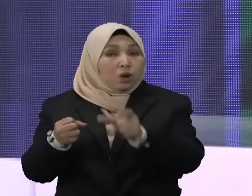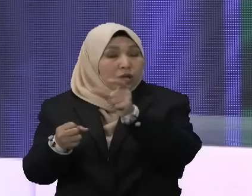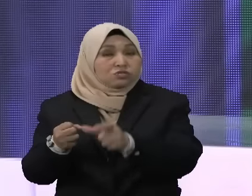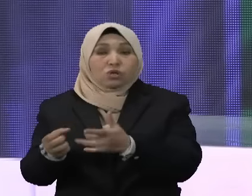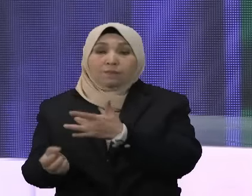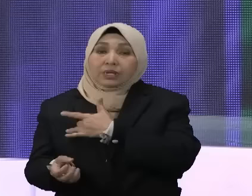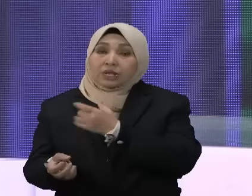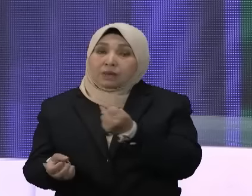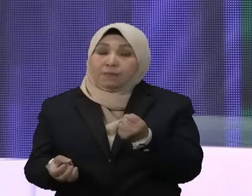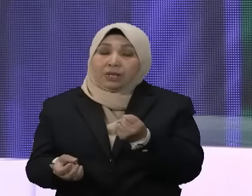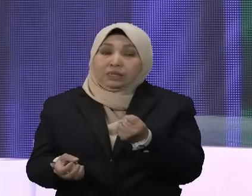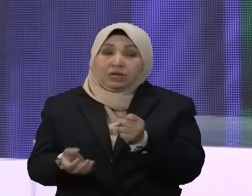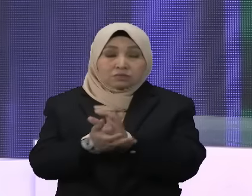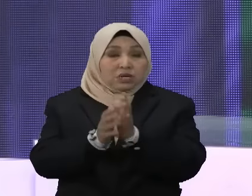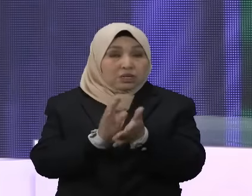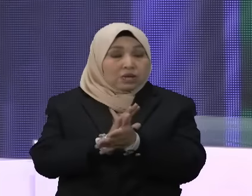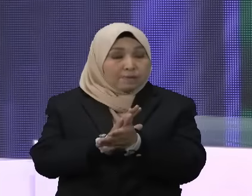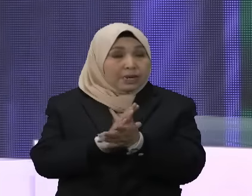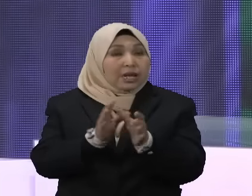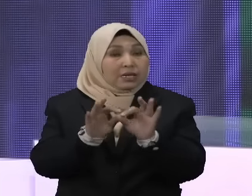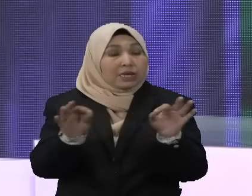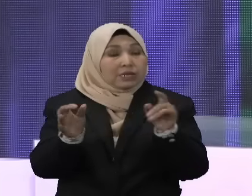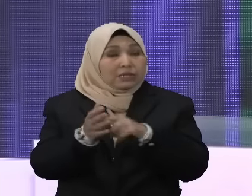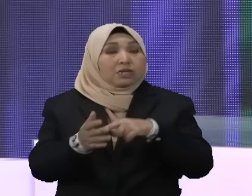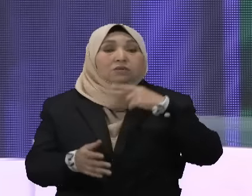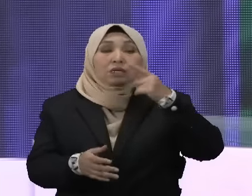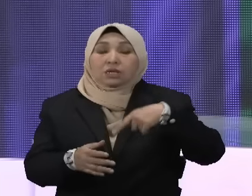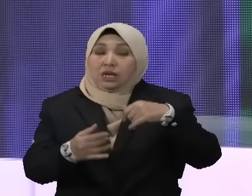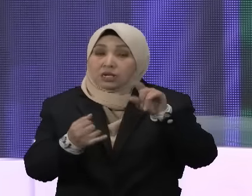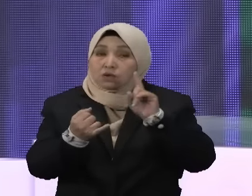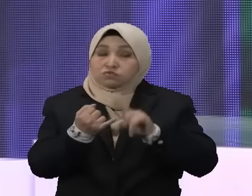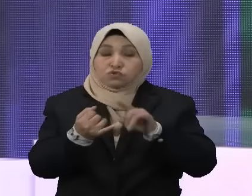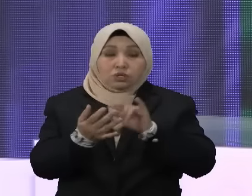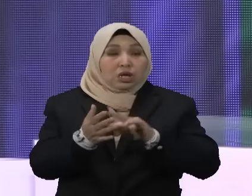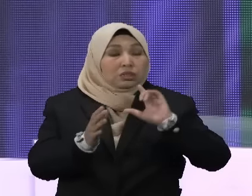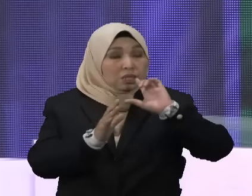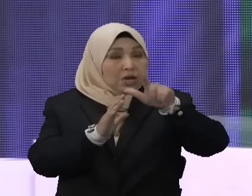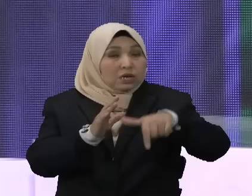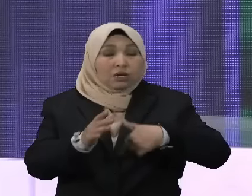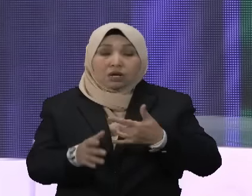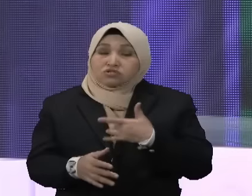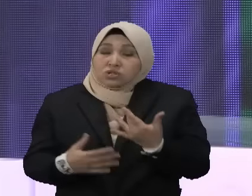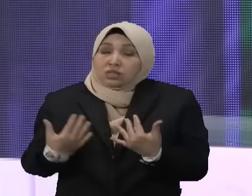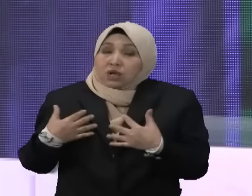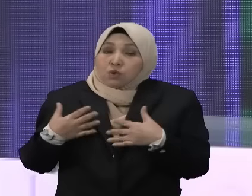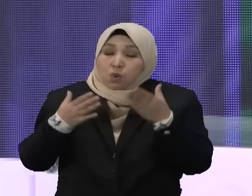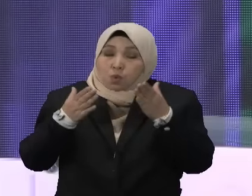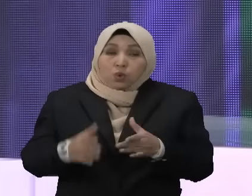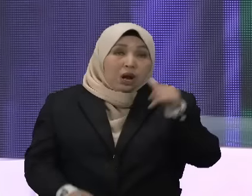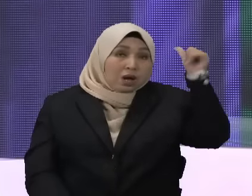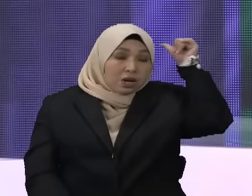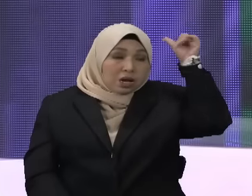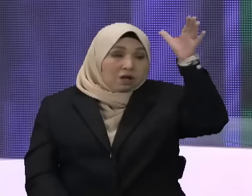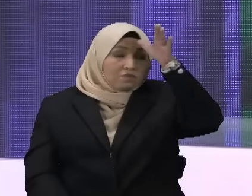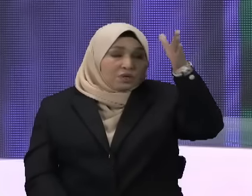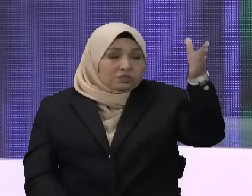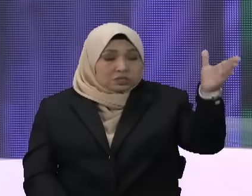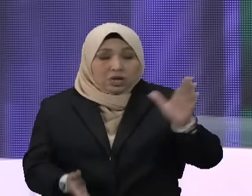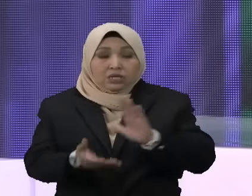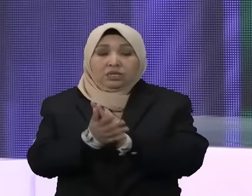beriman. Jadi, pada ayat ini dinyatakan di hujung itu, kelak akan aku berikan rasa takut ke dalam hati orang kafir, maka pukullah di